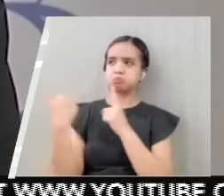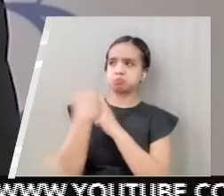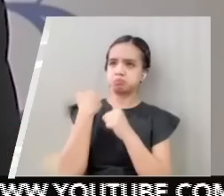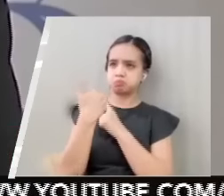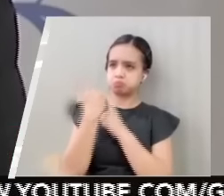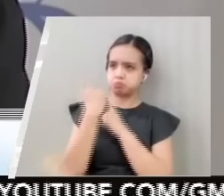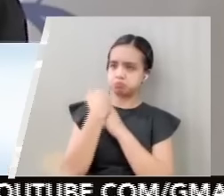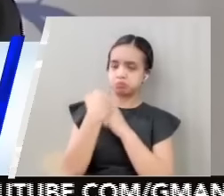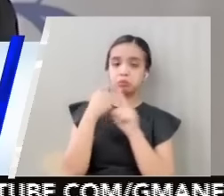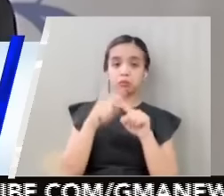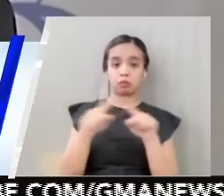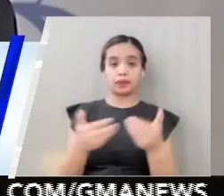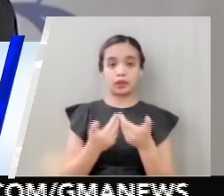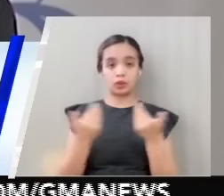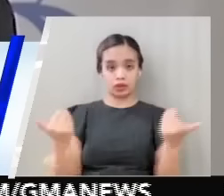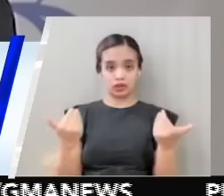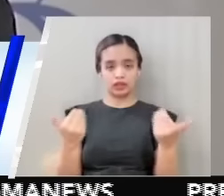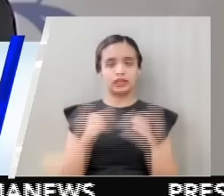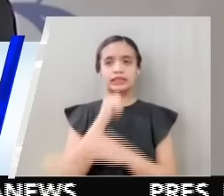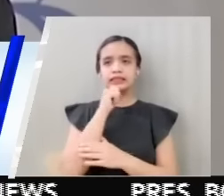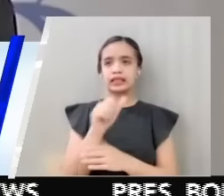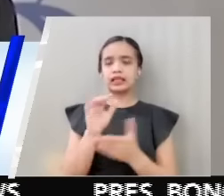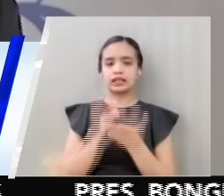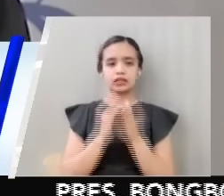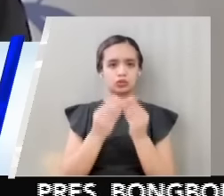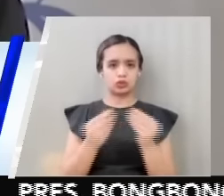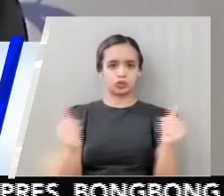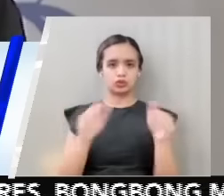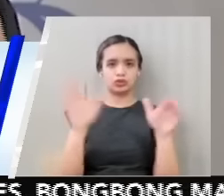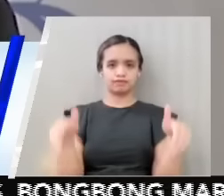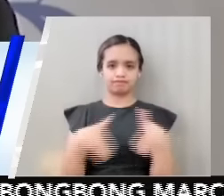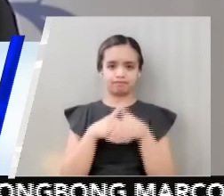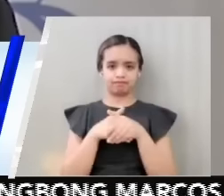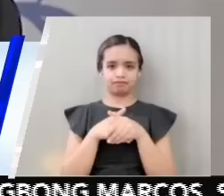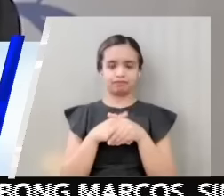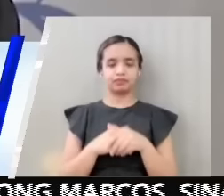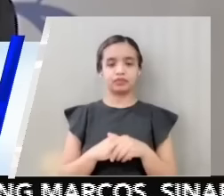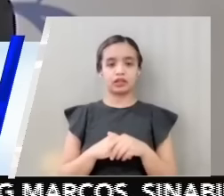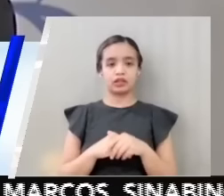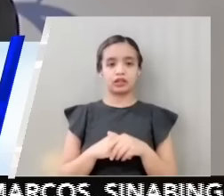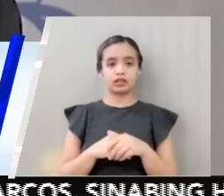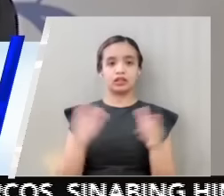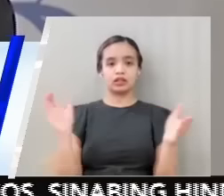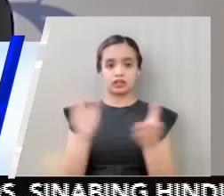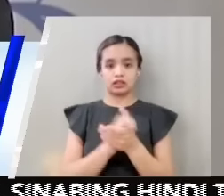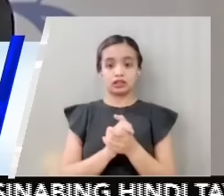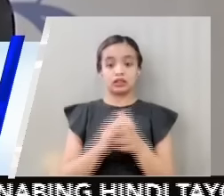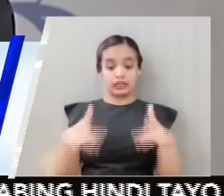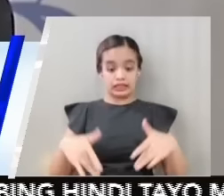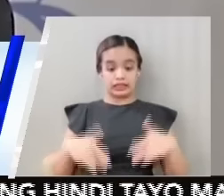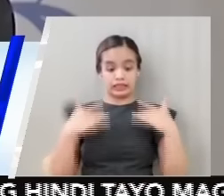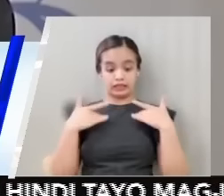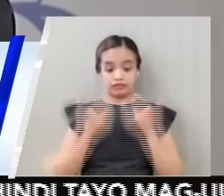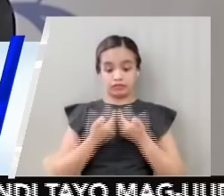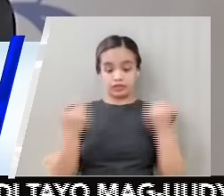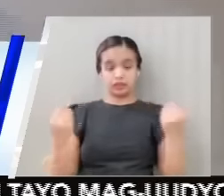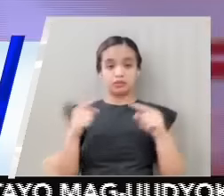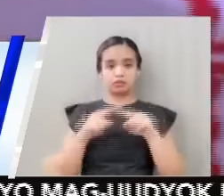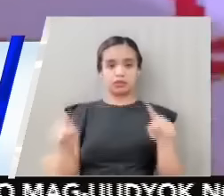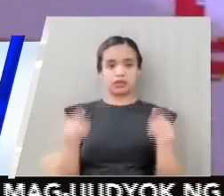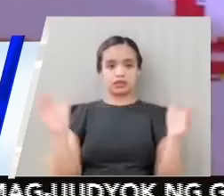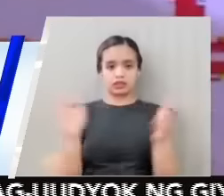is not the dissolution of the marriage. They may live separately, but the marriage bond